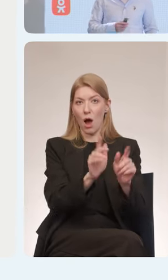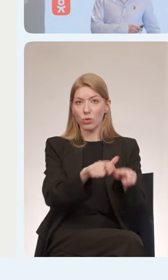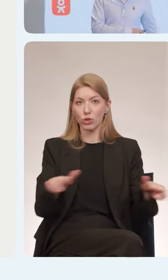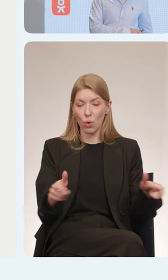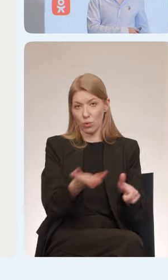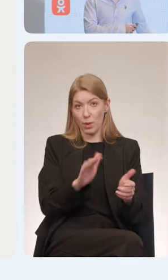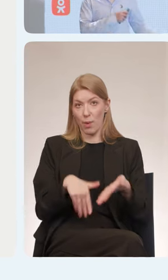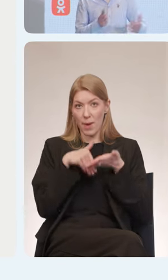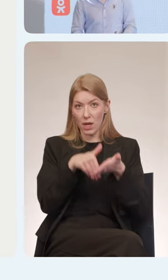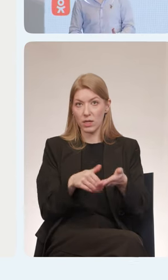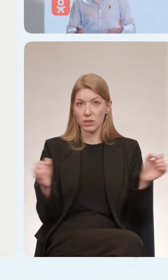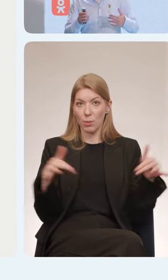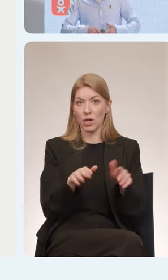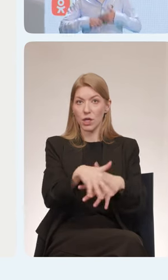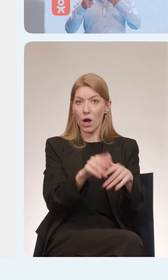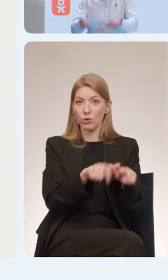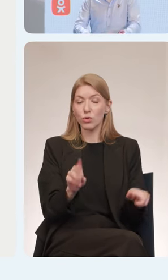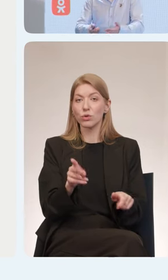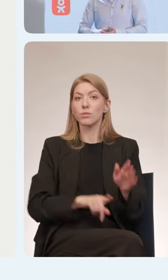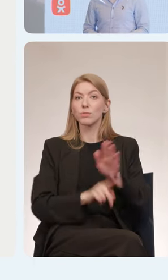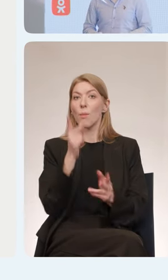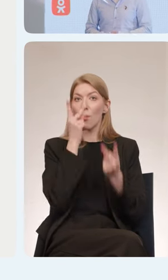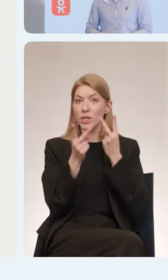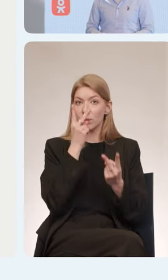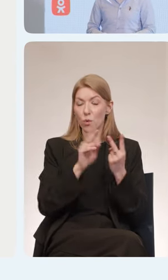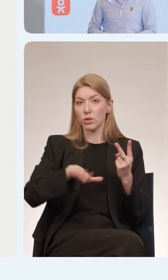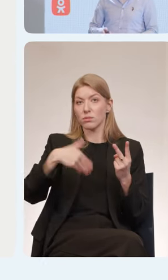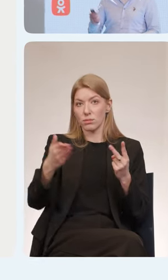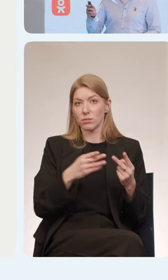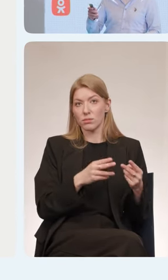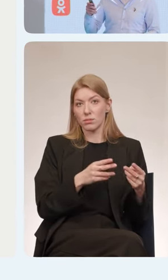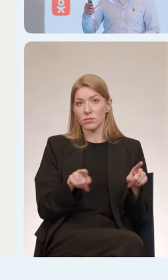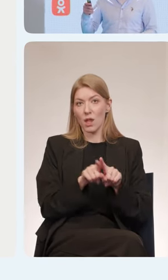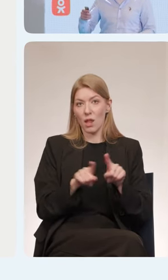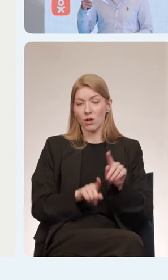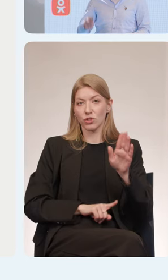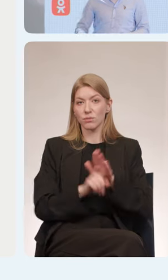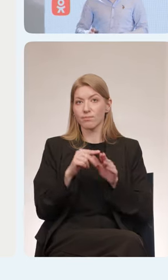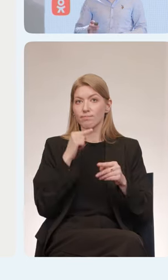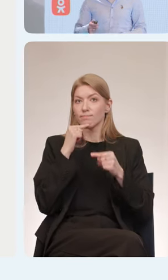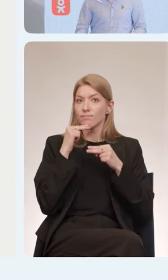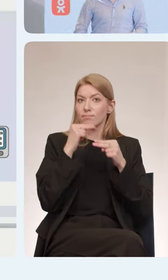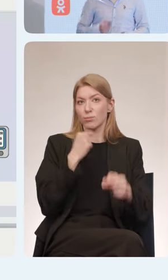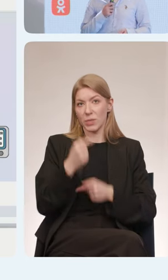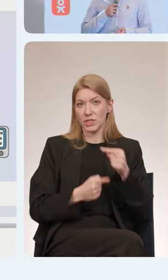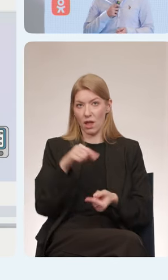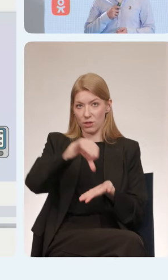аудиторию, которая это посмотрит, а потом еще и конвертируется в лояльных участников группы